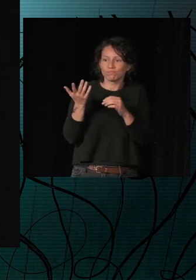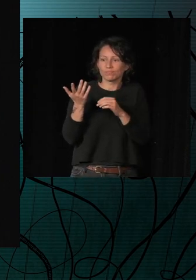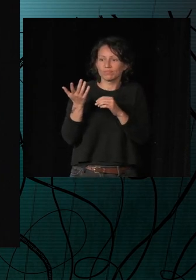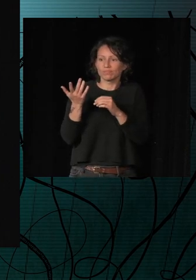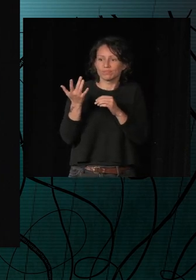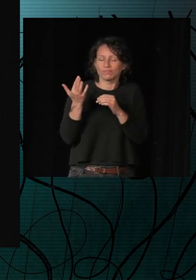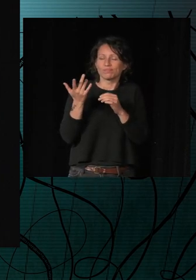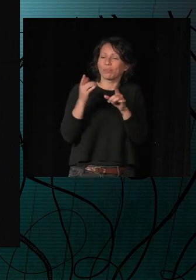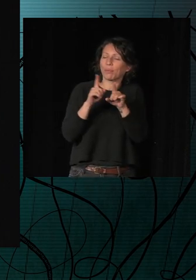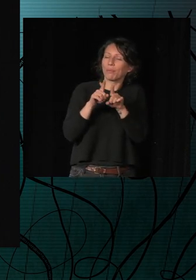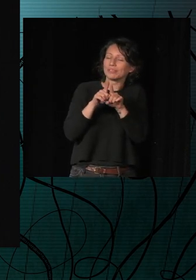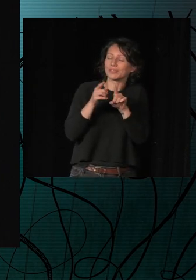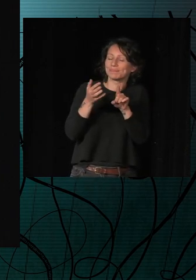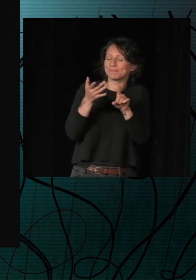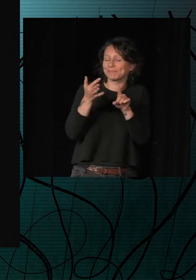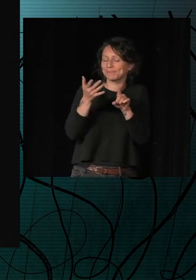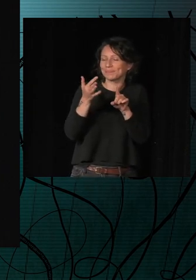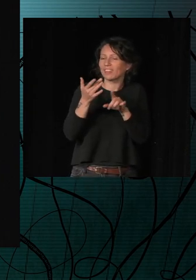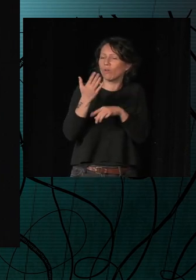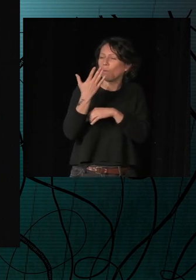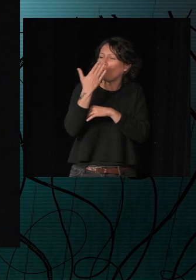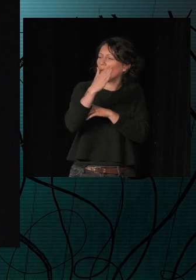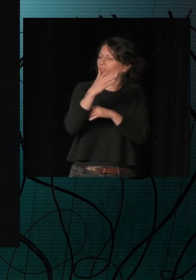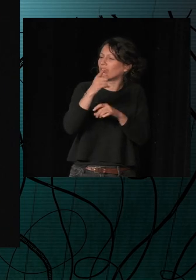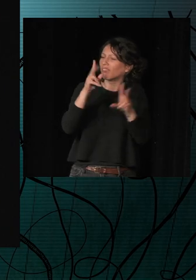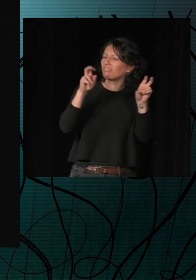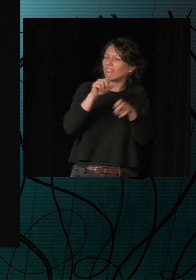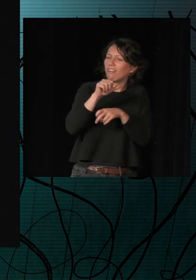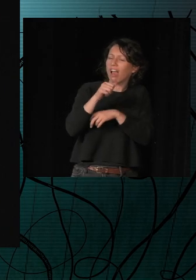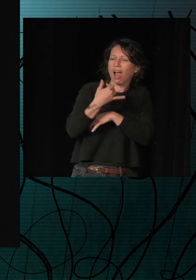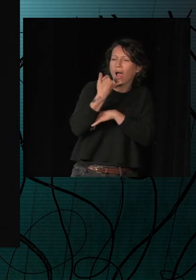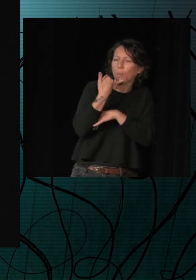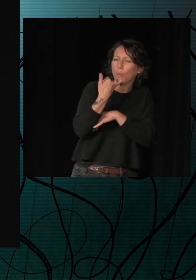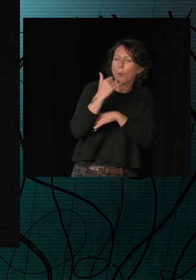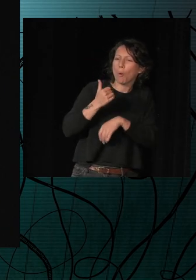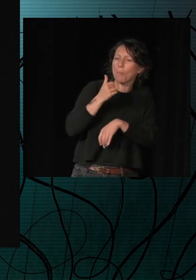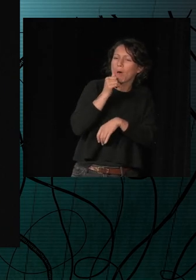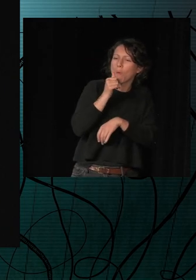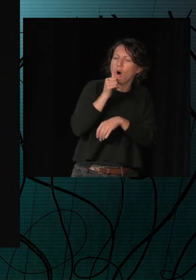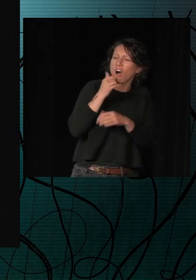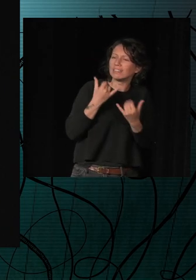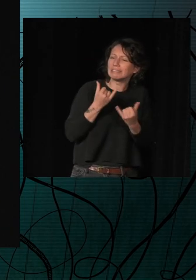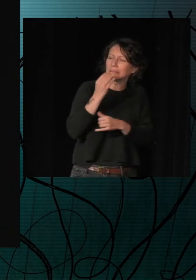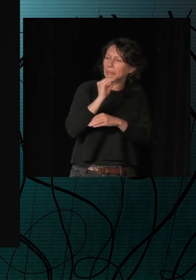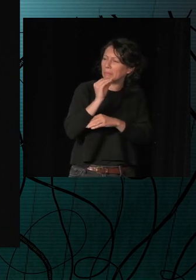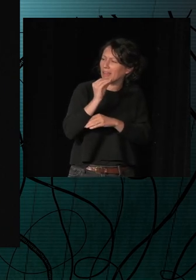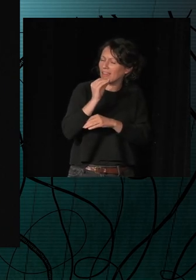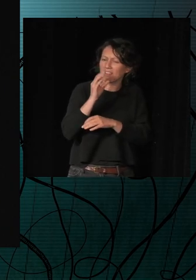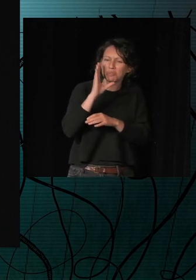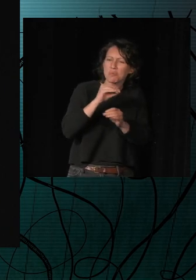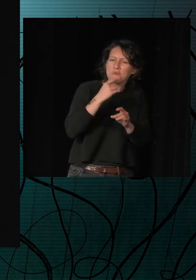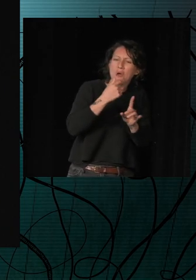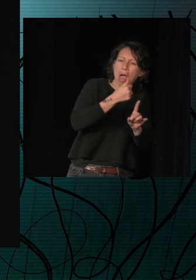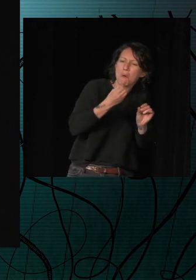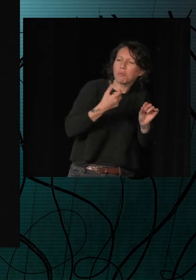ça aussi dans euh à au moment ici bébé je crois que c'est je sais plus si c'est le 1 ou le 2 moi je me rappelle quand j'étais petite j'avais été traumatisée